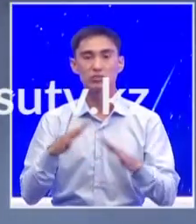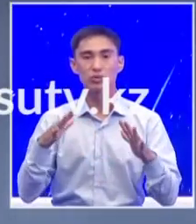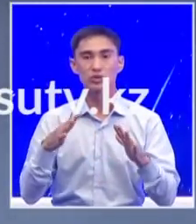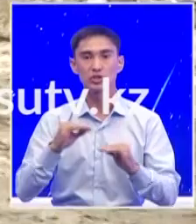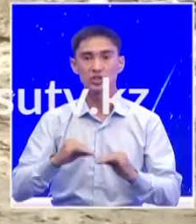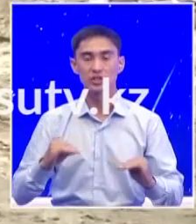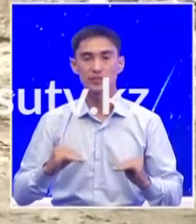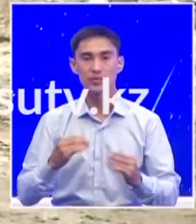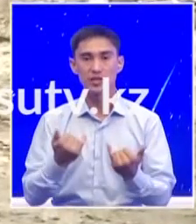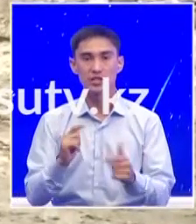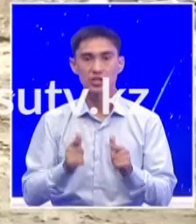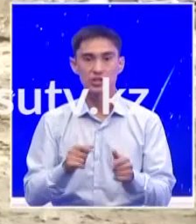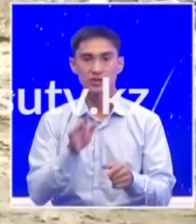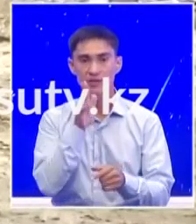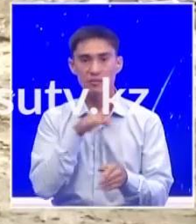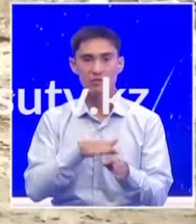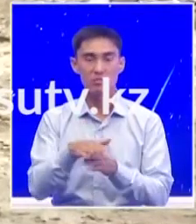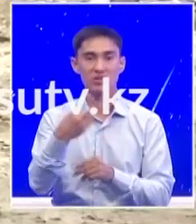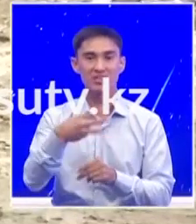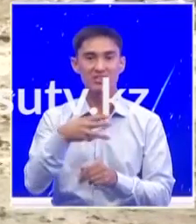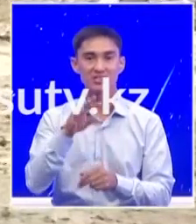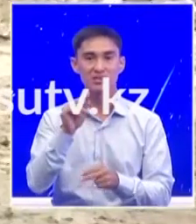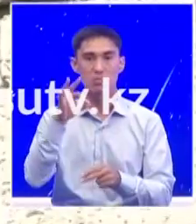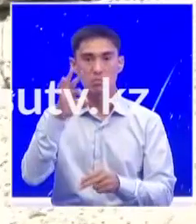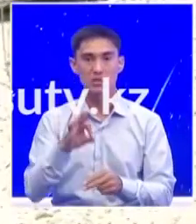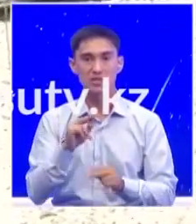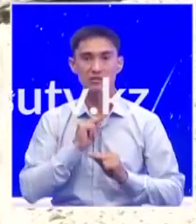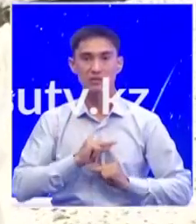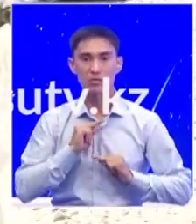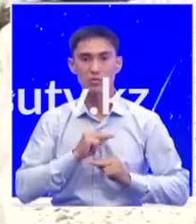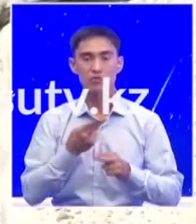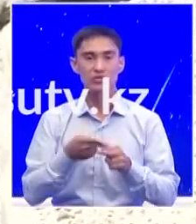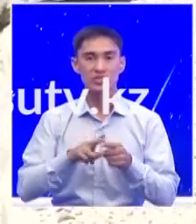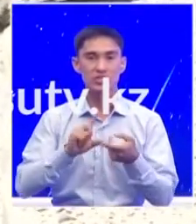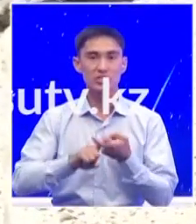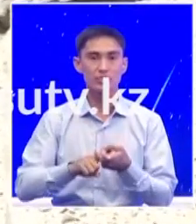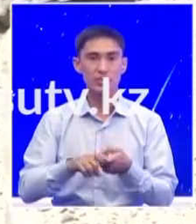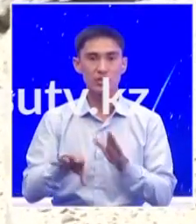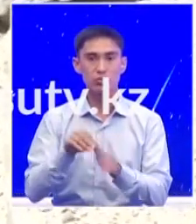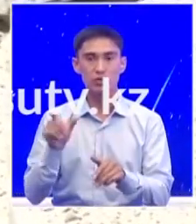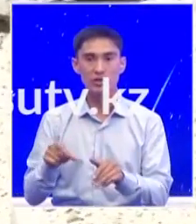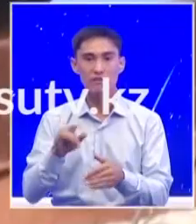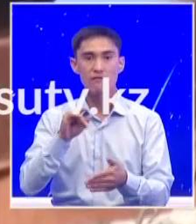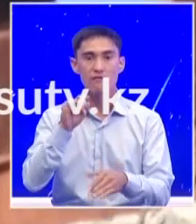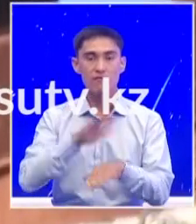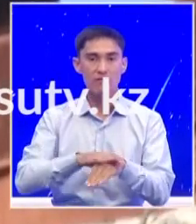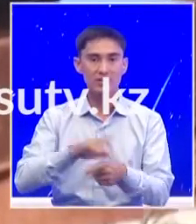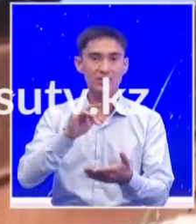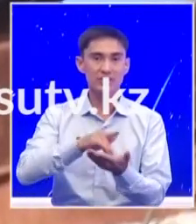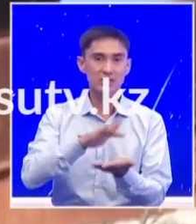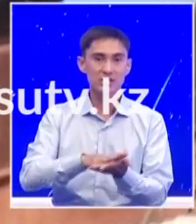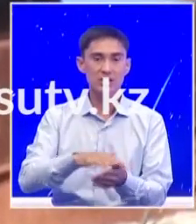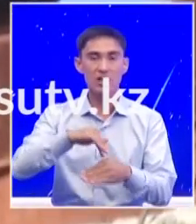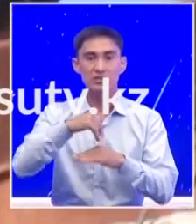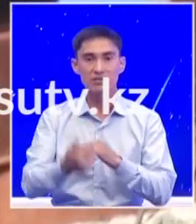В настоящее время выполнено 30% монтажных работ, в связи с чем депутаты зафиксировали факт отставания от графика